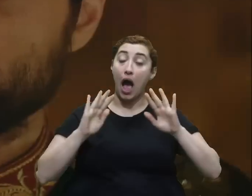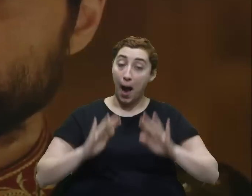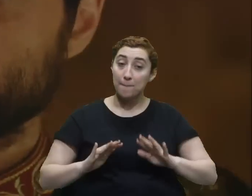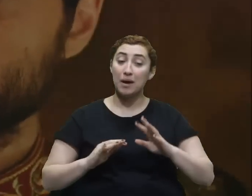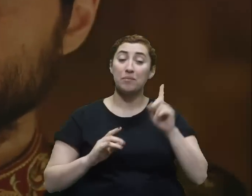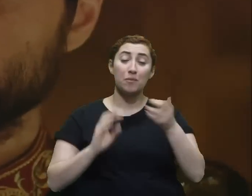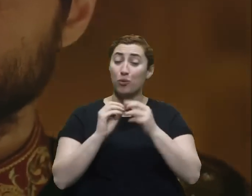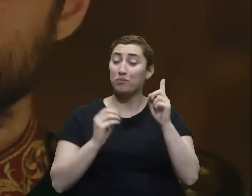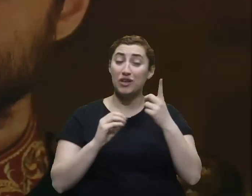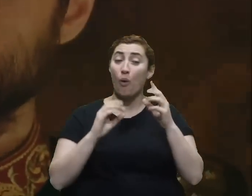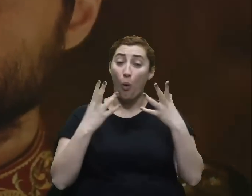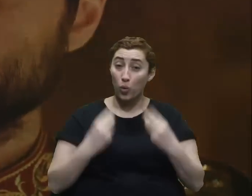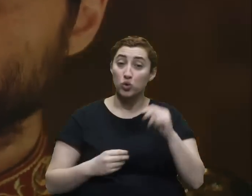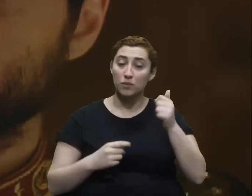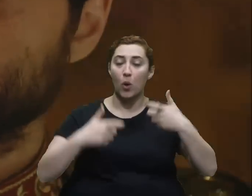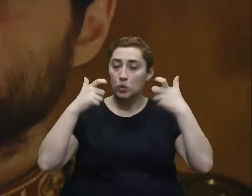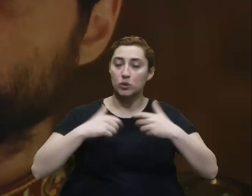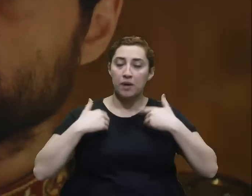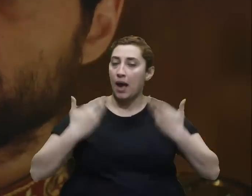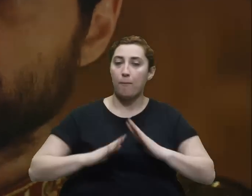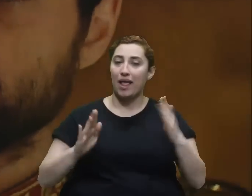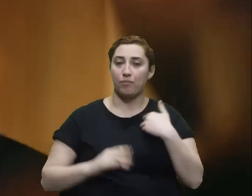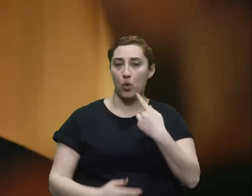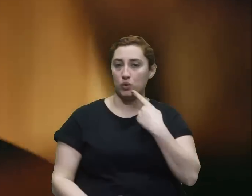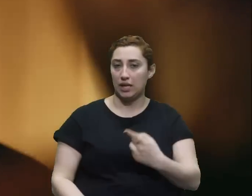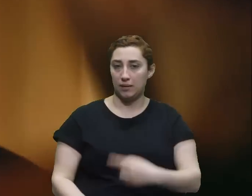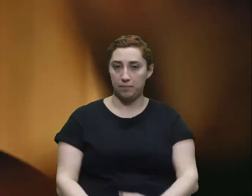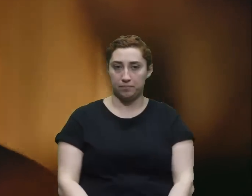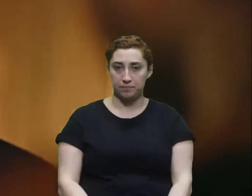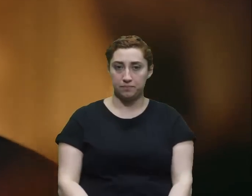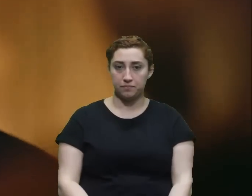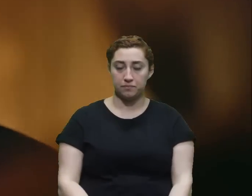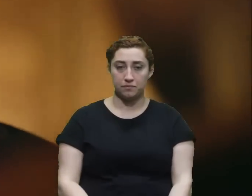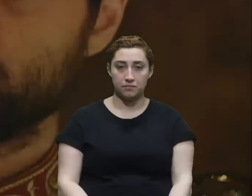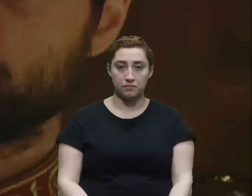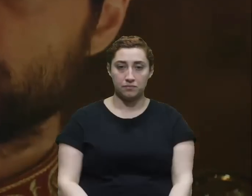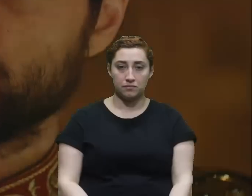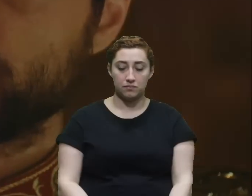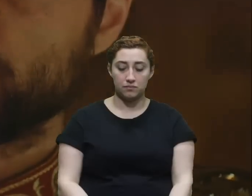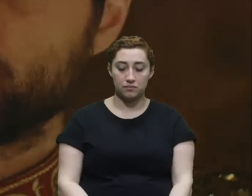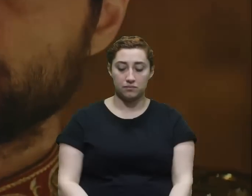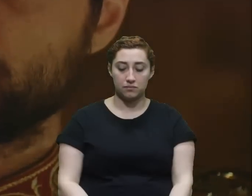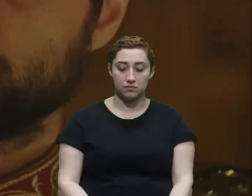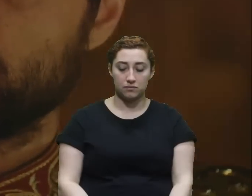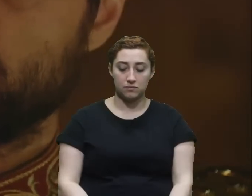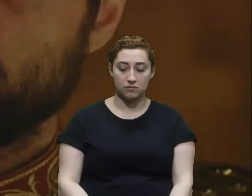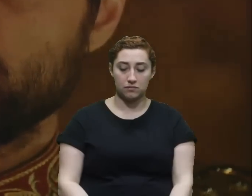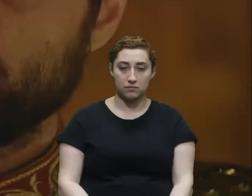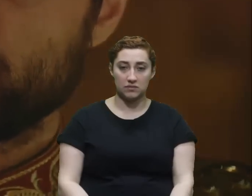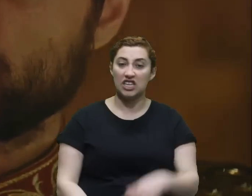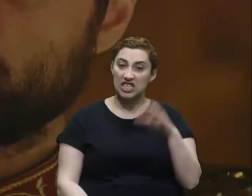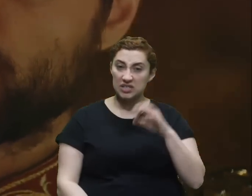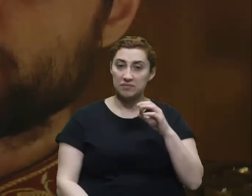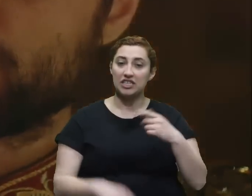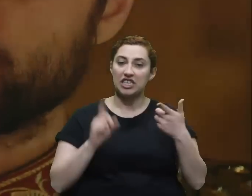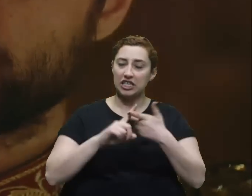Lakin başına bir iş gelirse mesuliyet kabul etmiyoruz dedim. Mustafa başıyla olumladı.